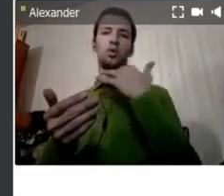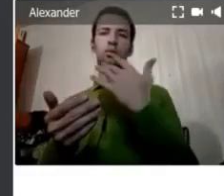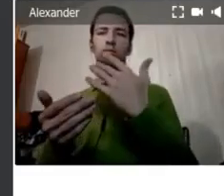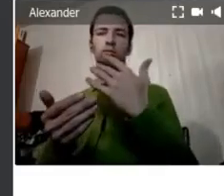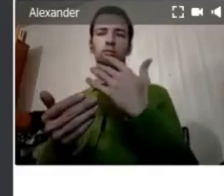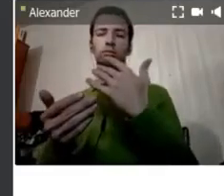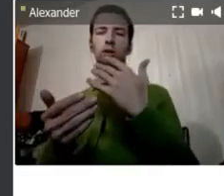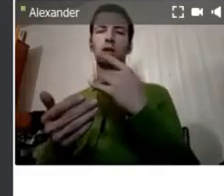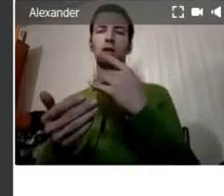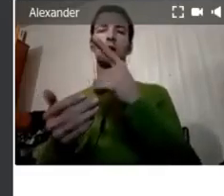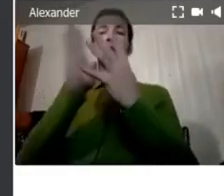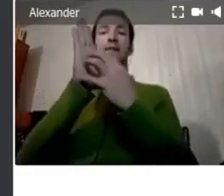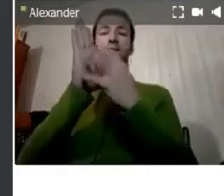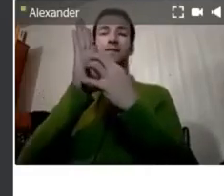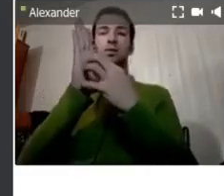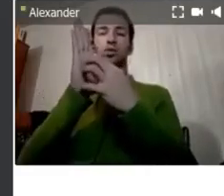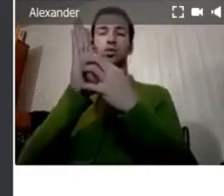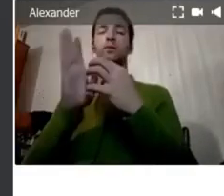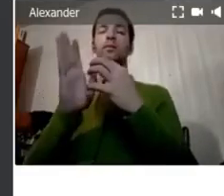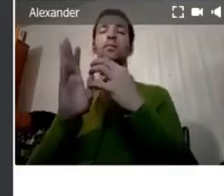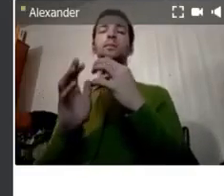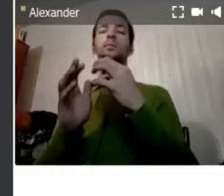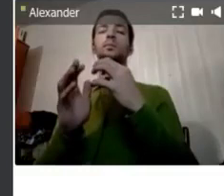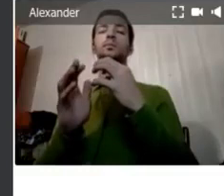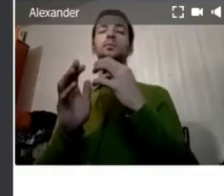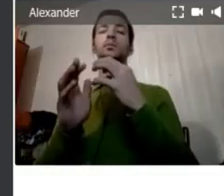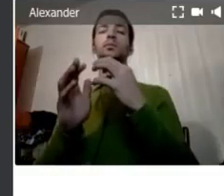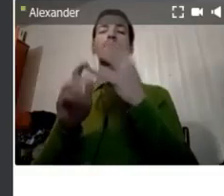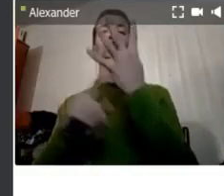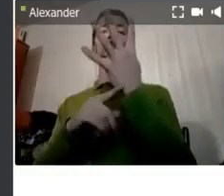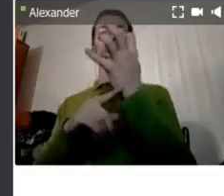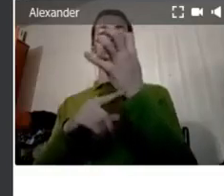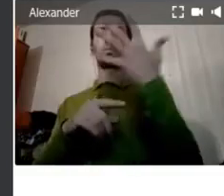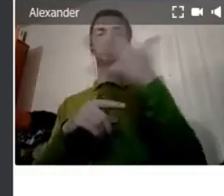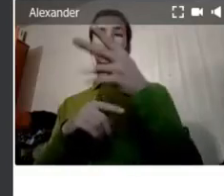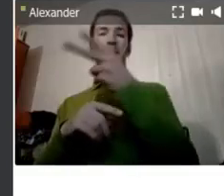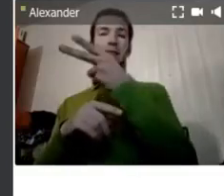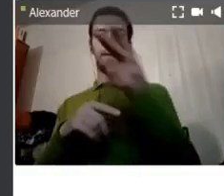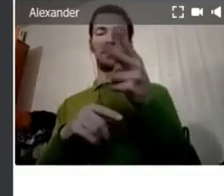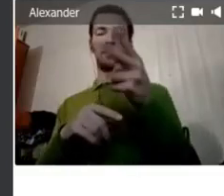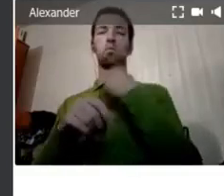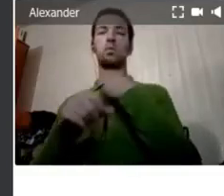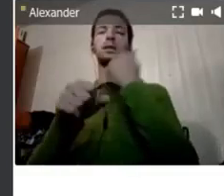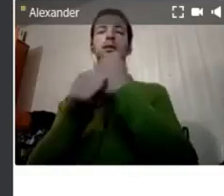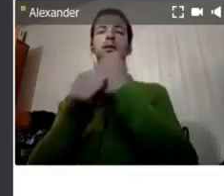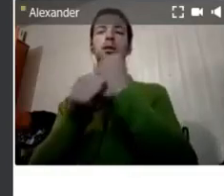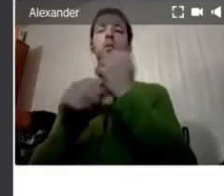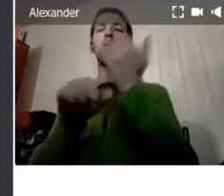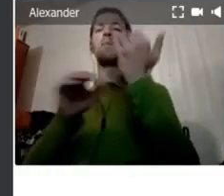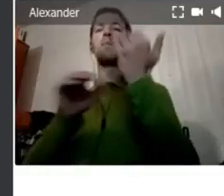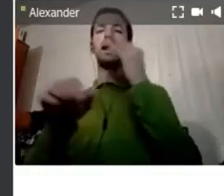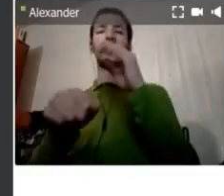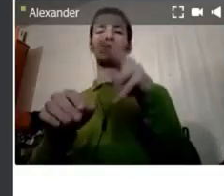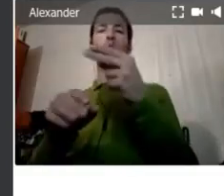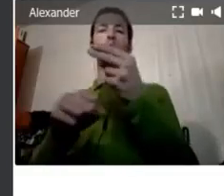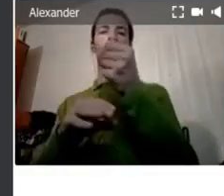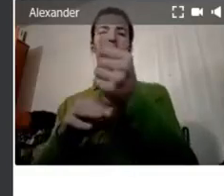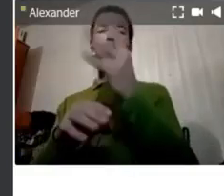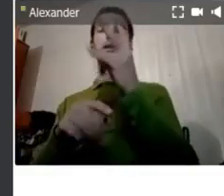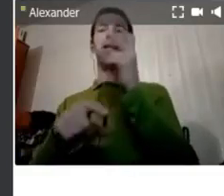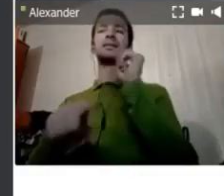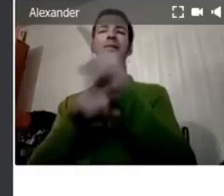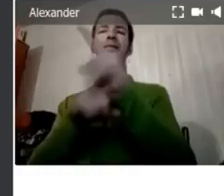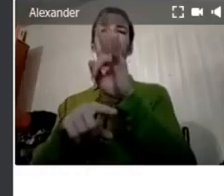все детализировать, скажу проще, 450 евро на золото, 450 евро на